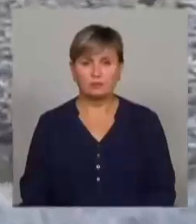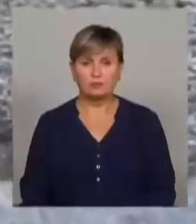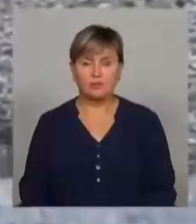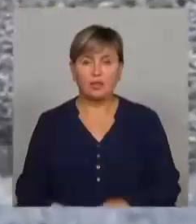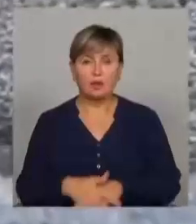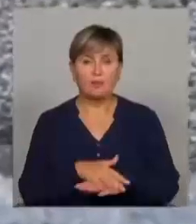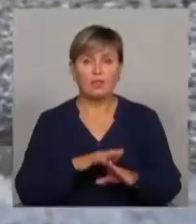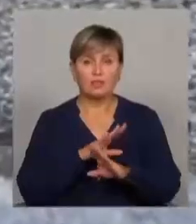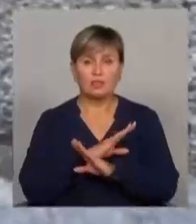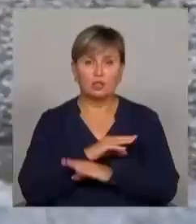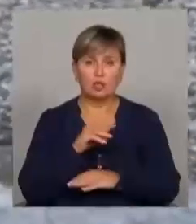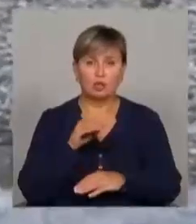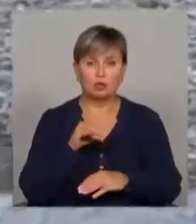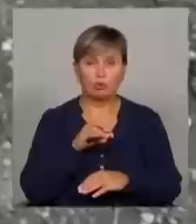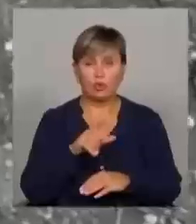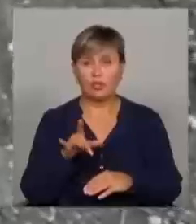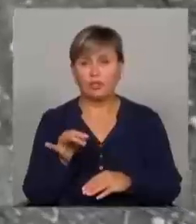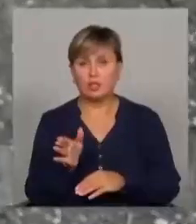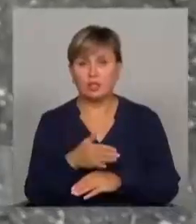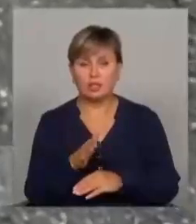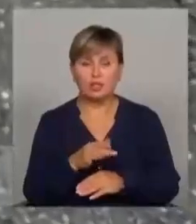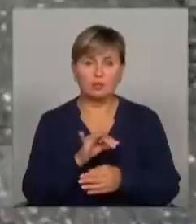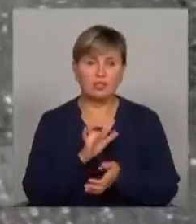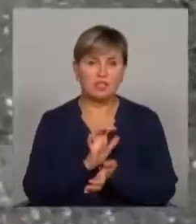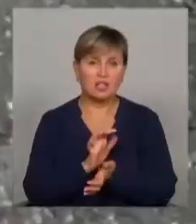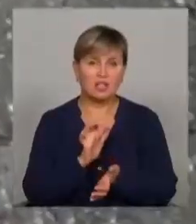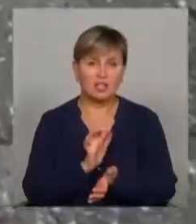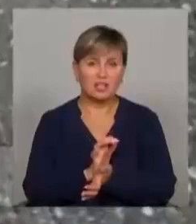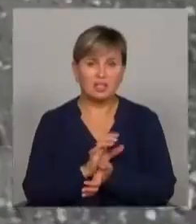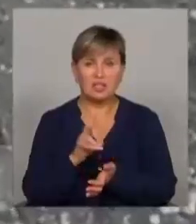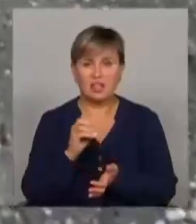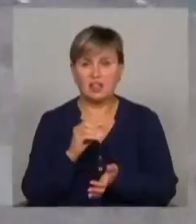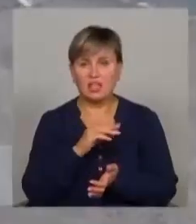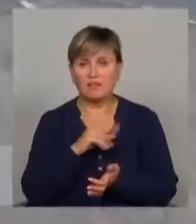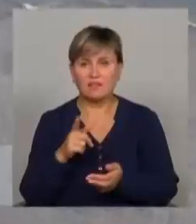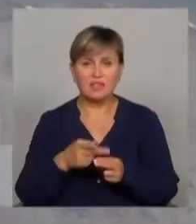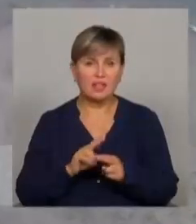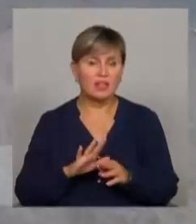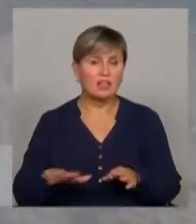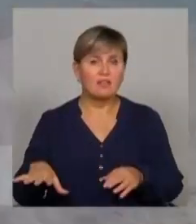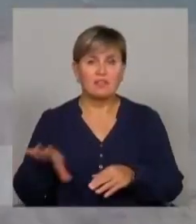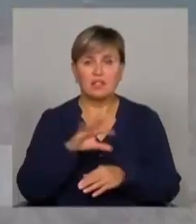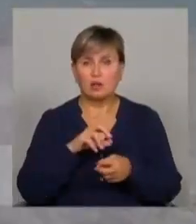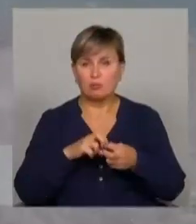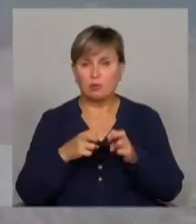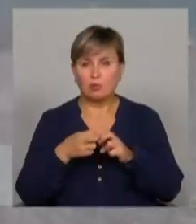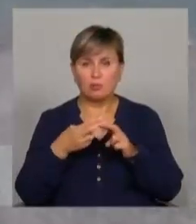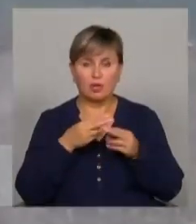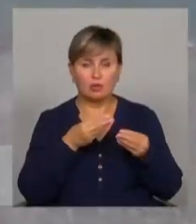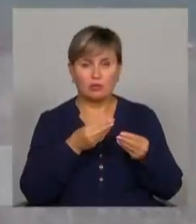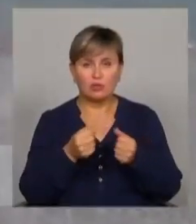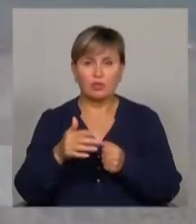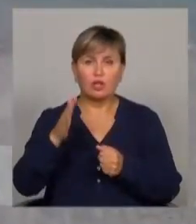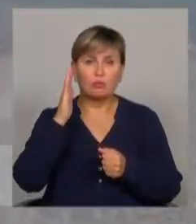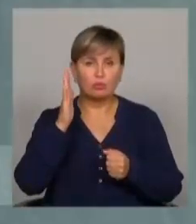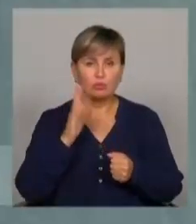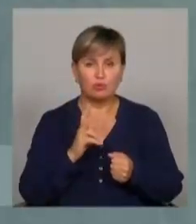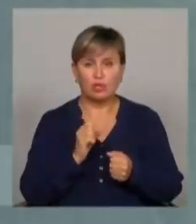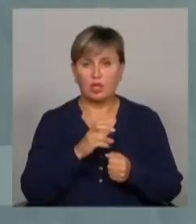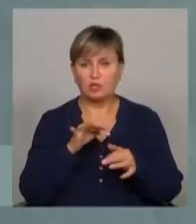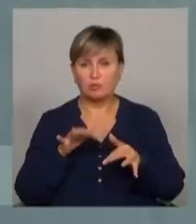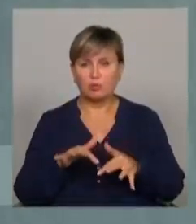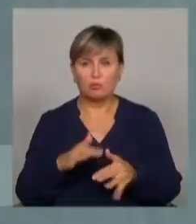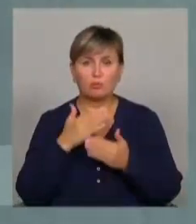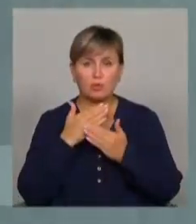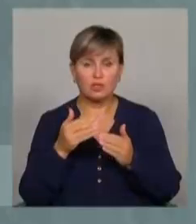Массовая гибель тюленей и рыб, браконьерство и загрязнение нефтью – это далеко не все проблемы, которые влияют на будущее Каспийского моря. За